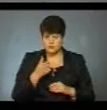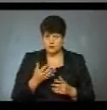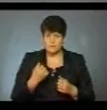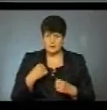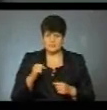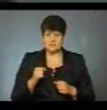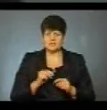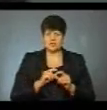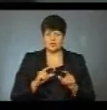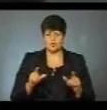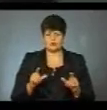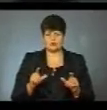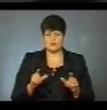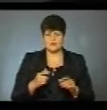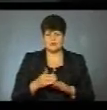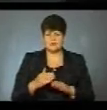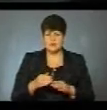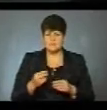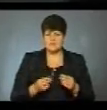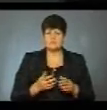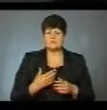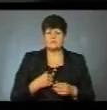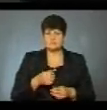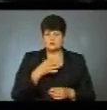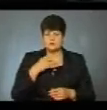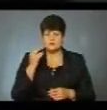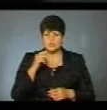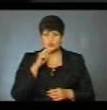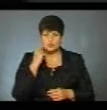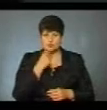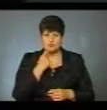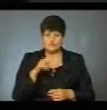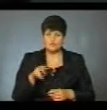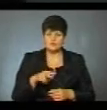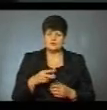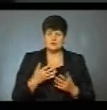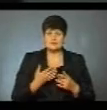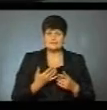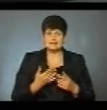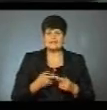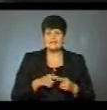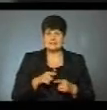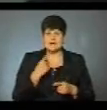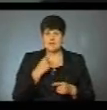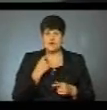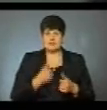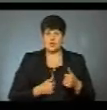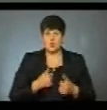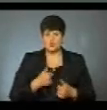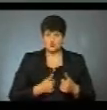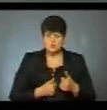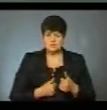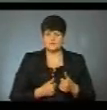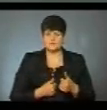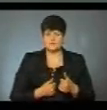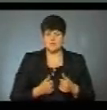етапі. Мені до вподоби дуже вивчати українську мову і літературу, і оскільки це йде мовний конкурс,